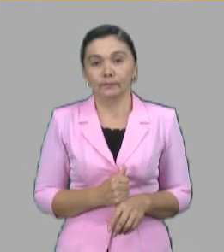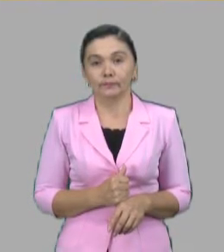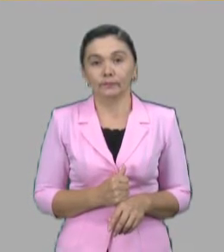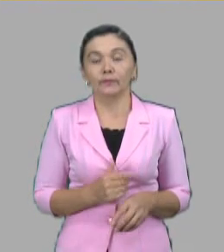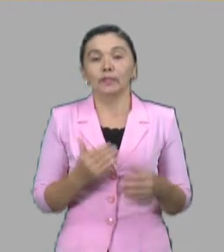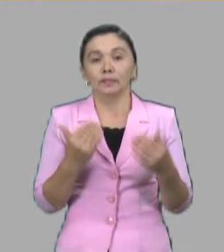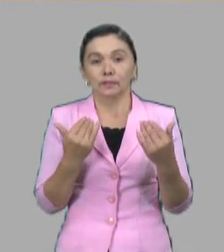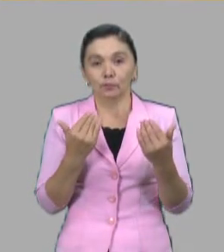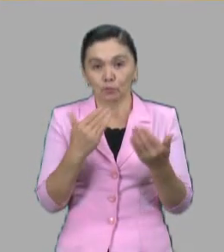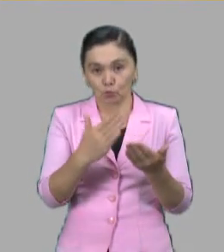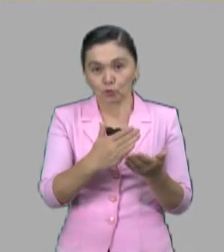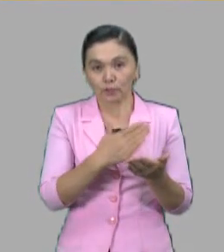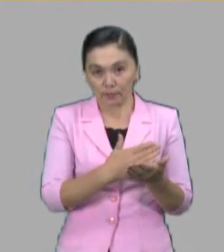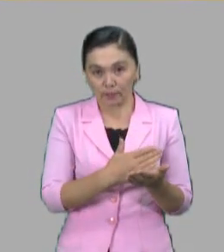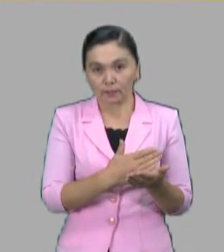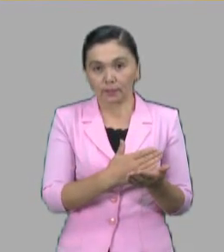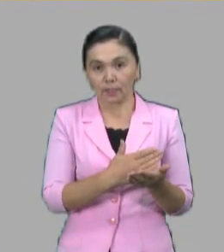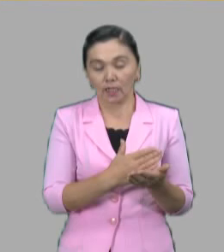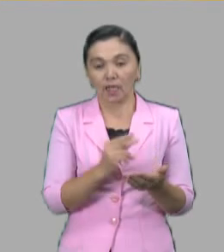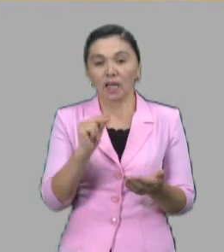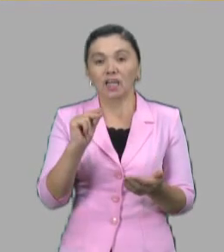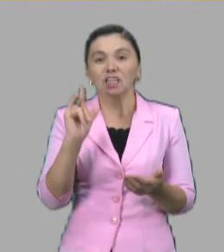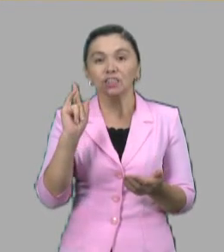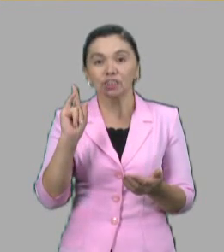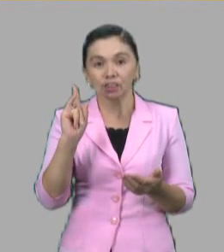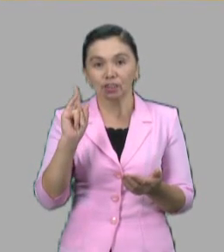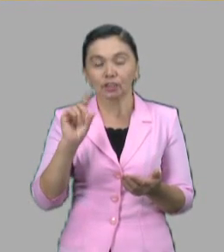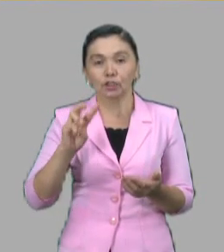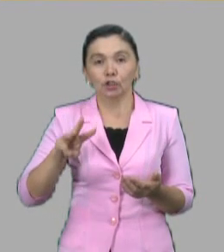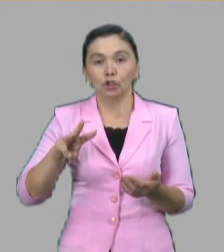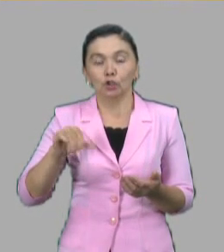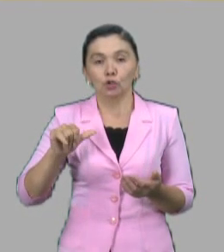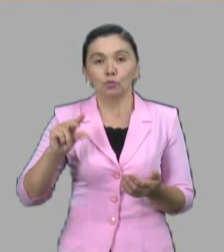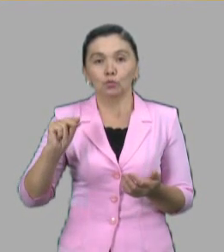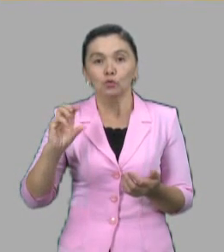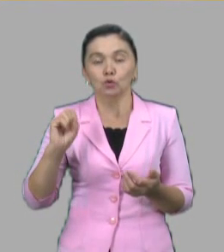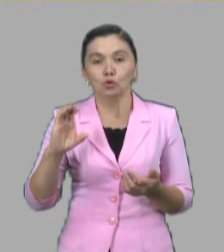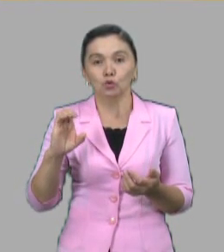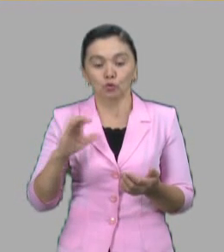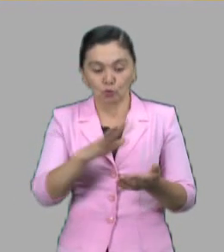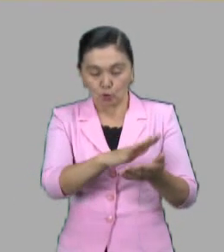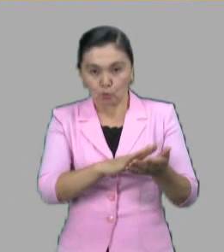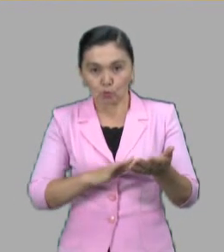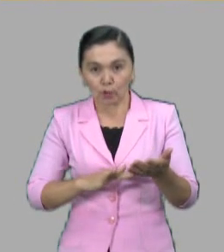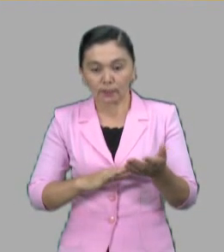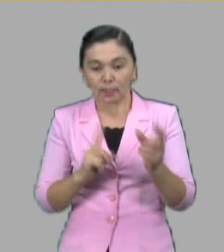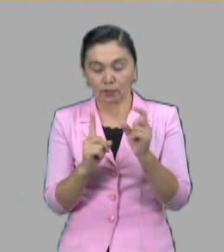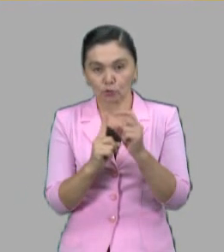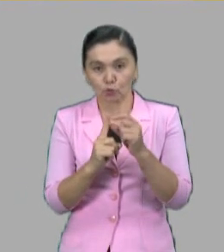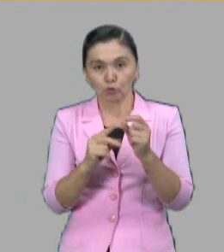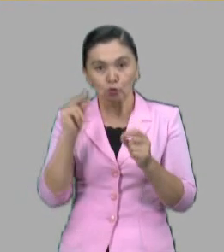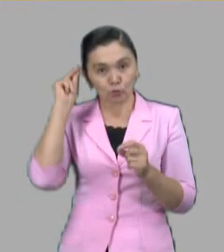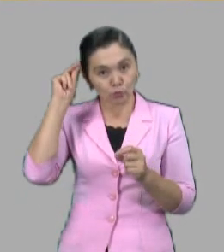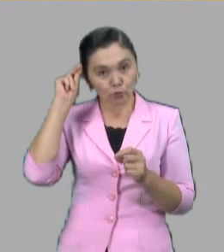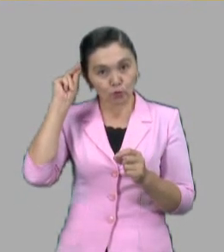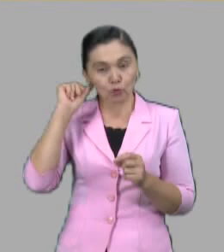Сабакта чи мүчөсү уланган сөздөрдү үйрөнөбүз.